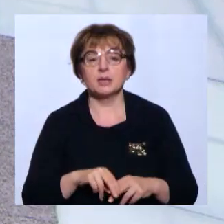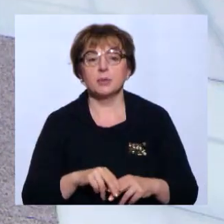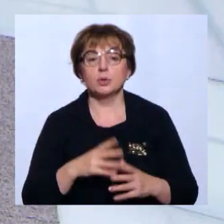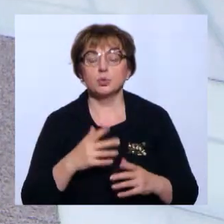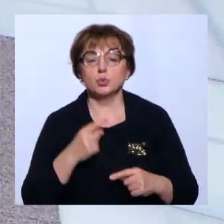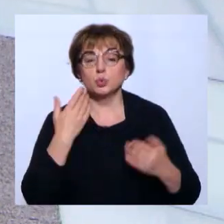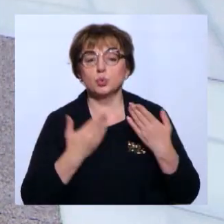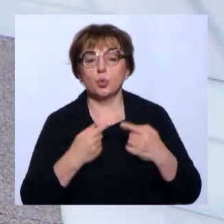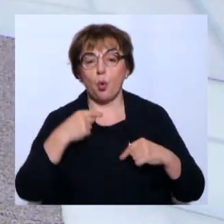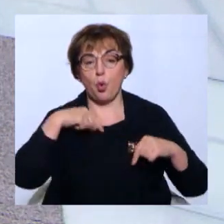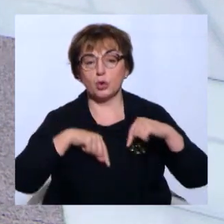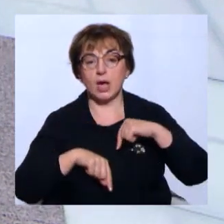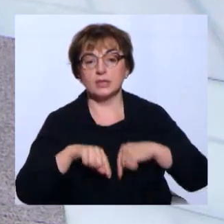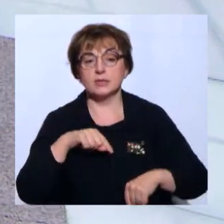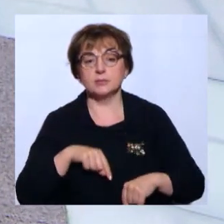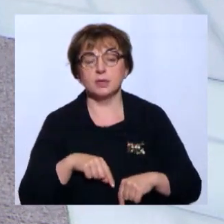თუ